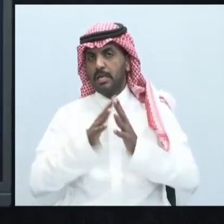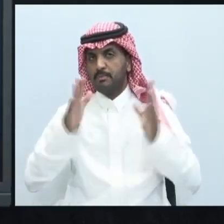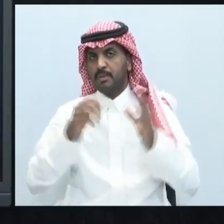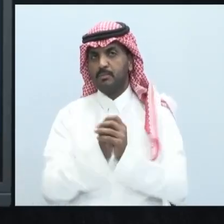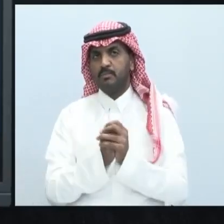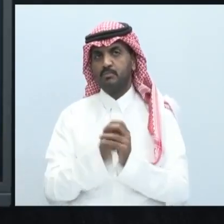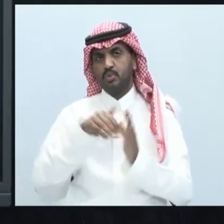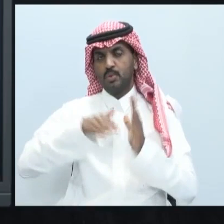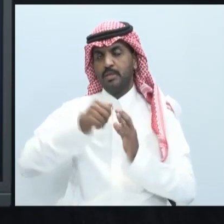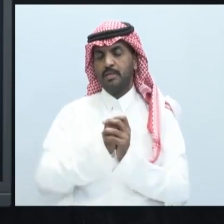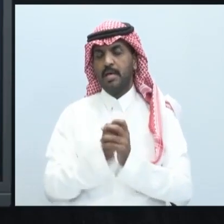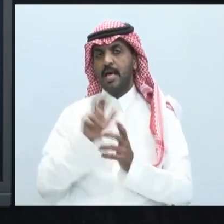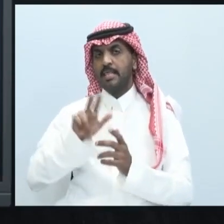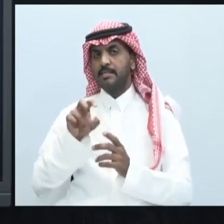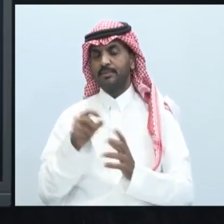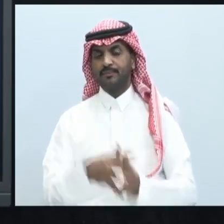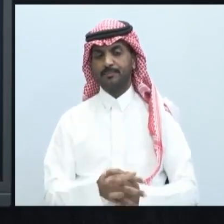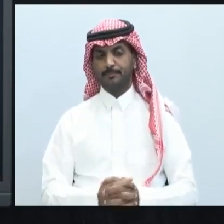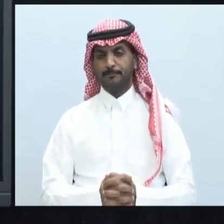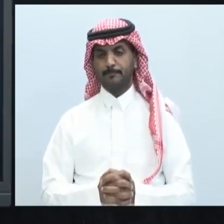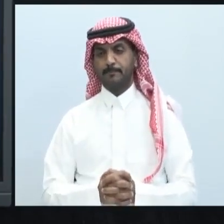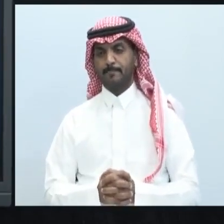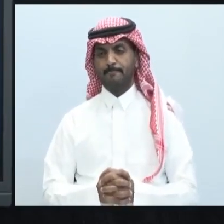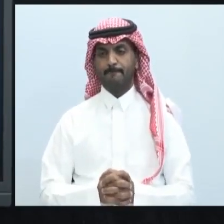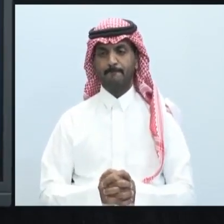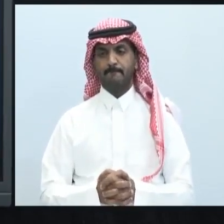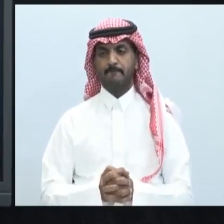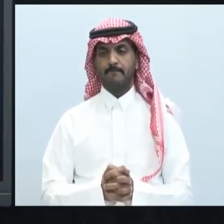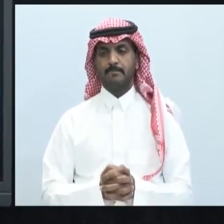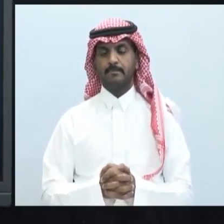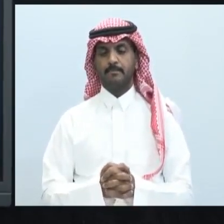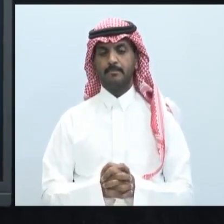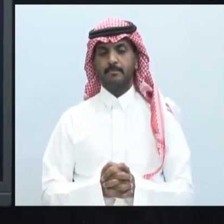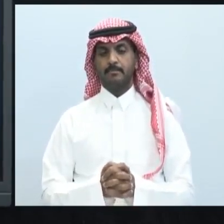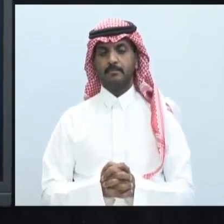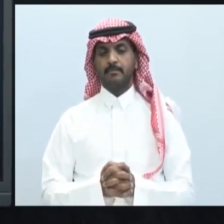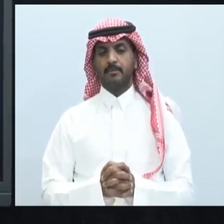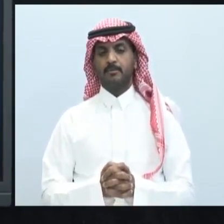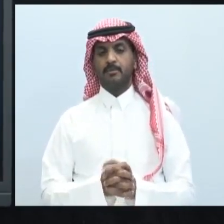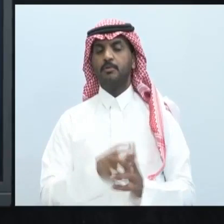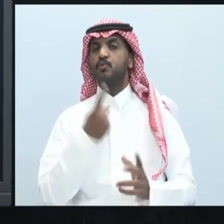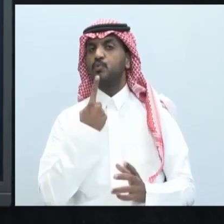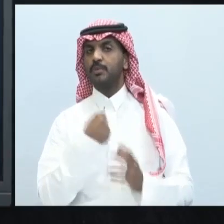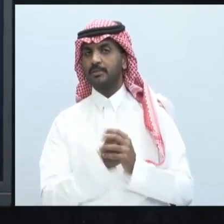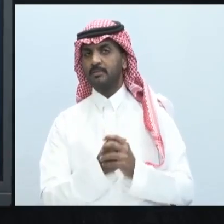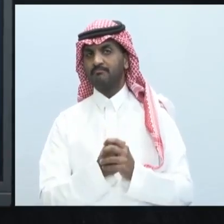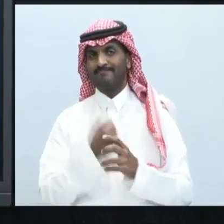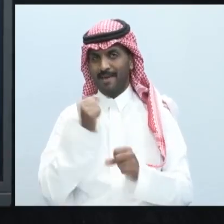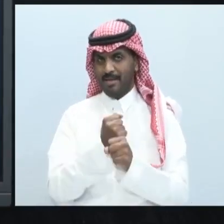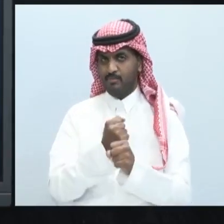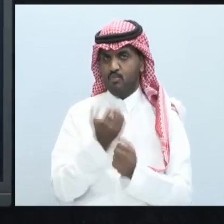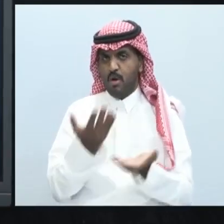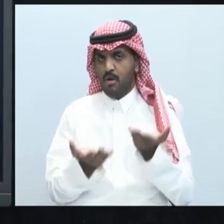ماذا التصنيف فوق المملكه هي اكبر من سيات ماذا التصنيف ايضا عندما نريد ان نعمل مقارنه